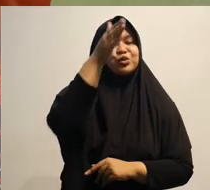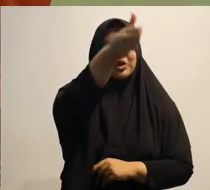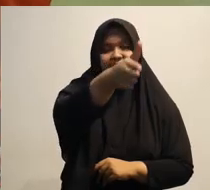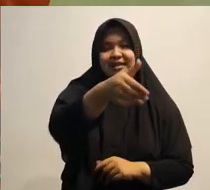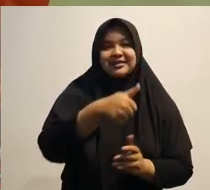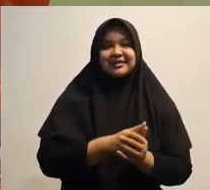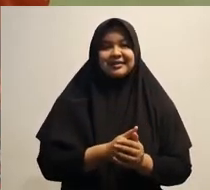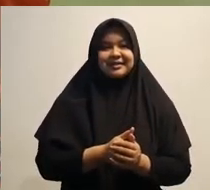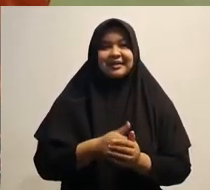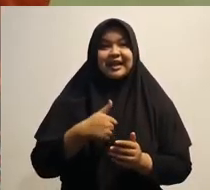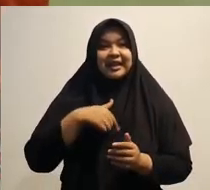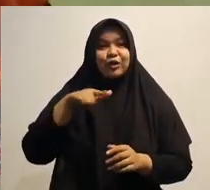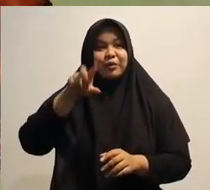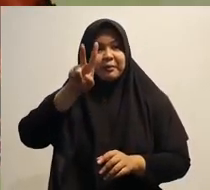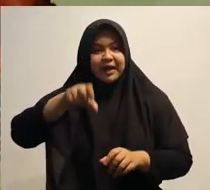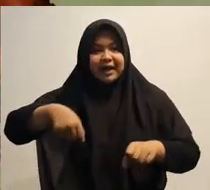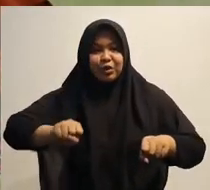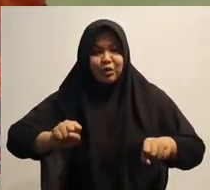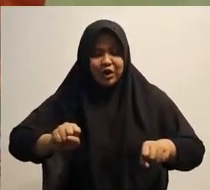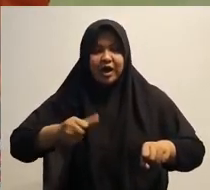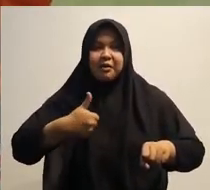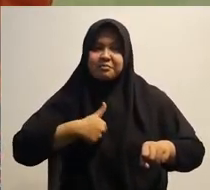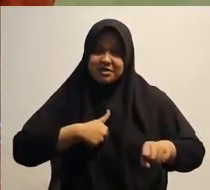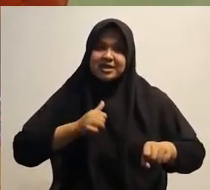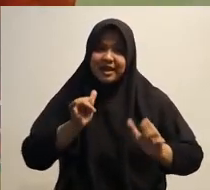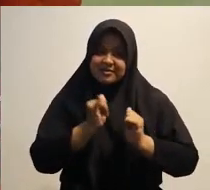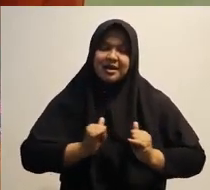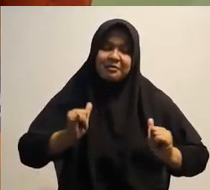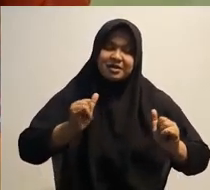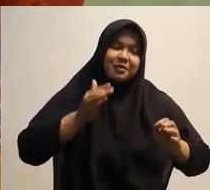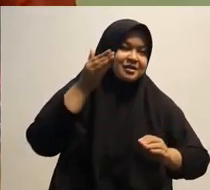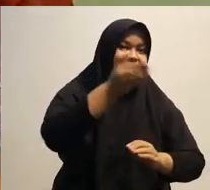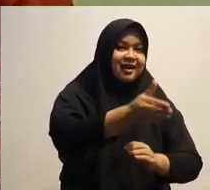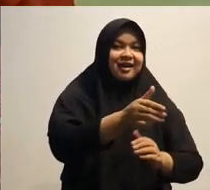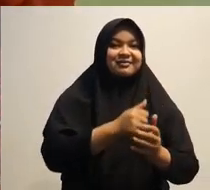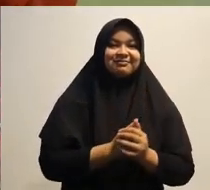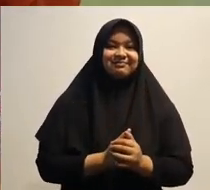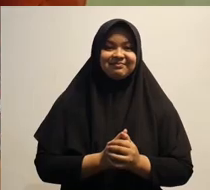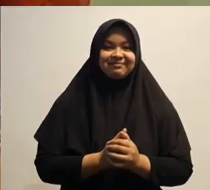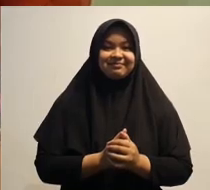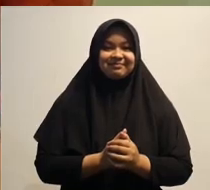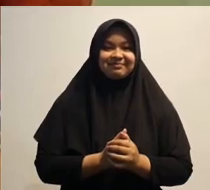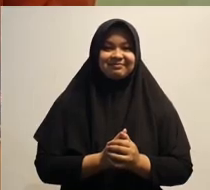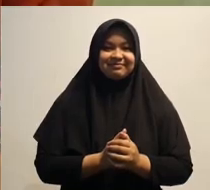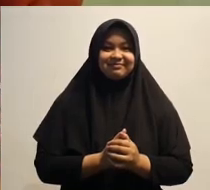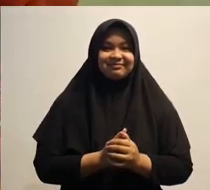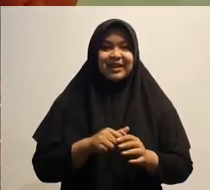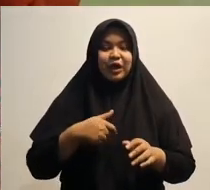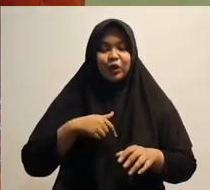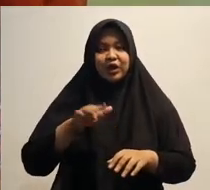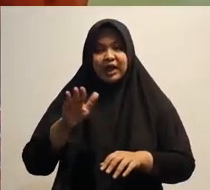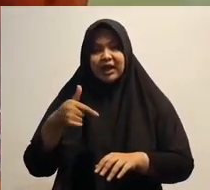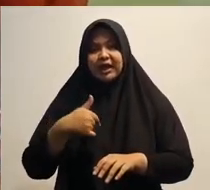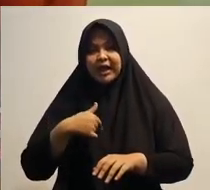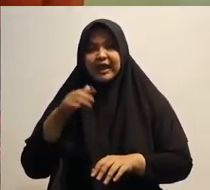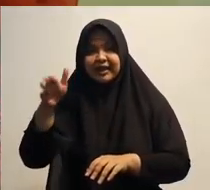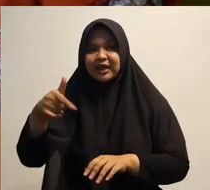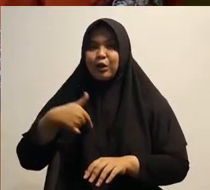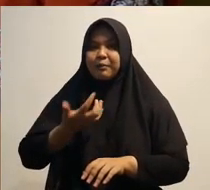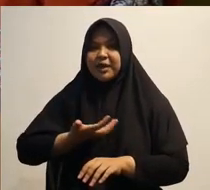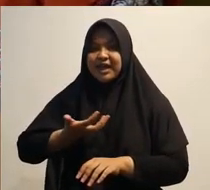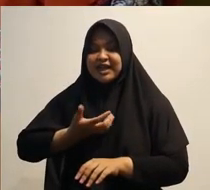Gak apa-apa. Nanti aku pakai motor roda 3. Kamu bisa peran aku, bisa juga semua. Kali-kali naik roda tiga sama. Boleh deh Mbak, sama aku ini